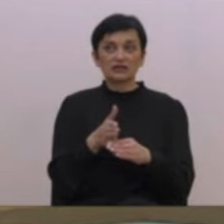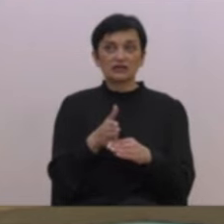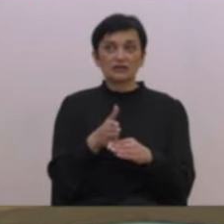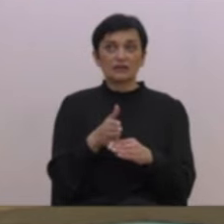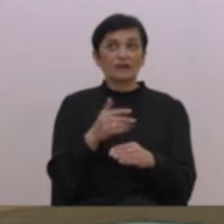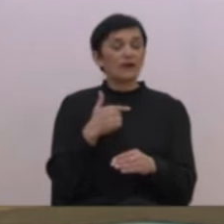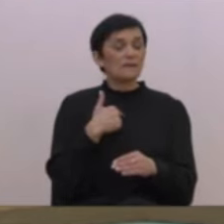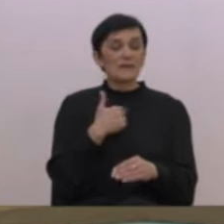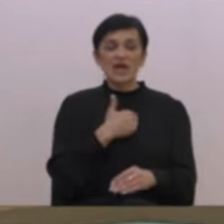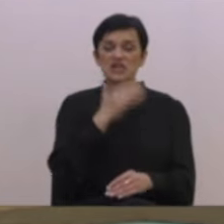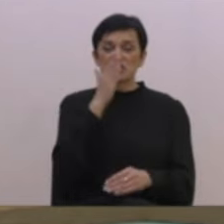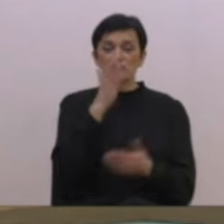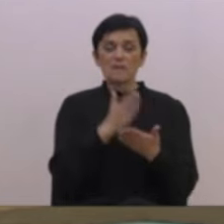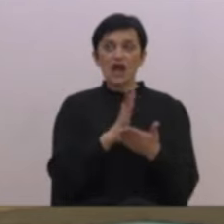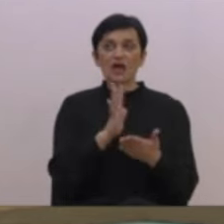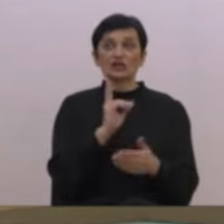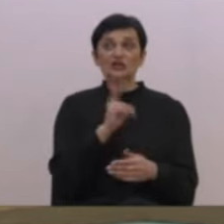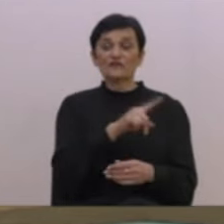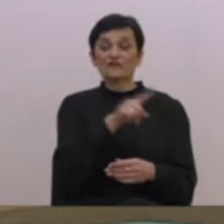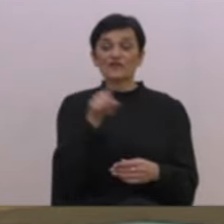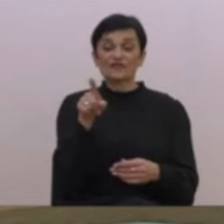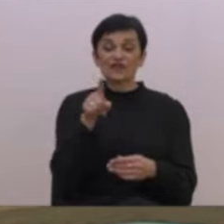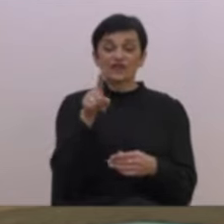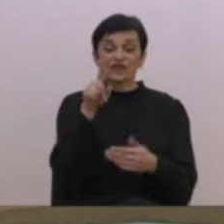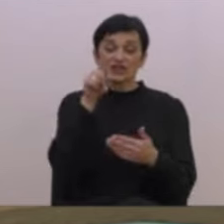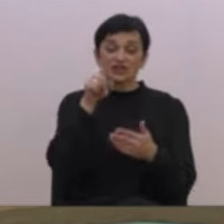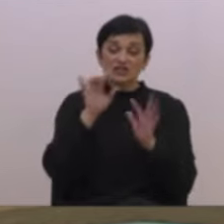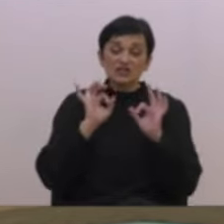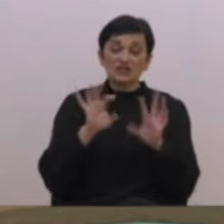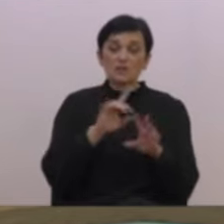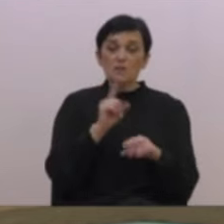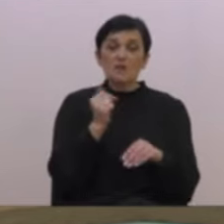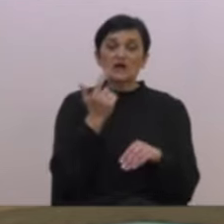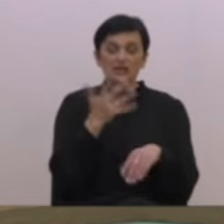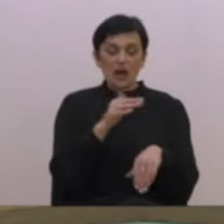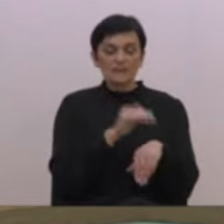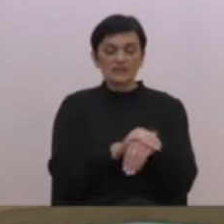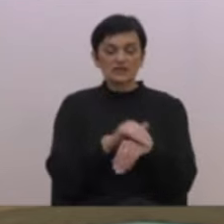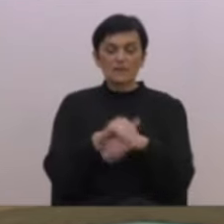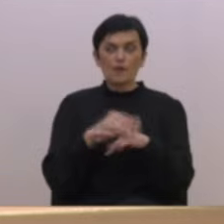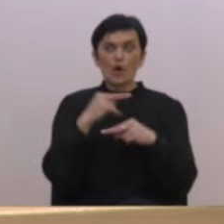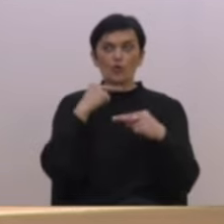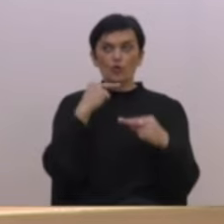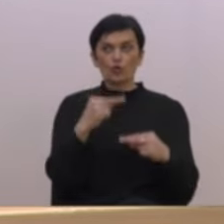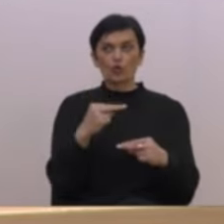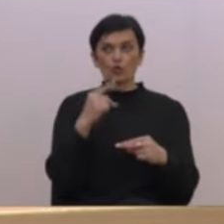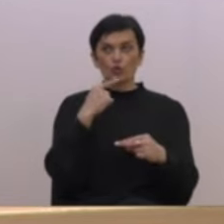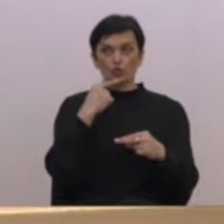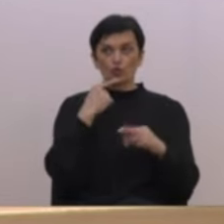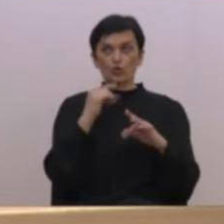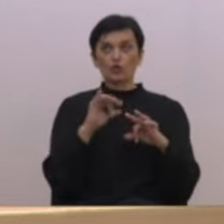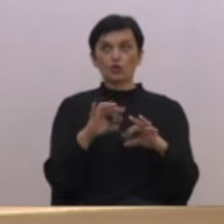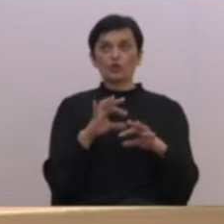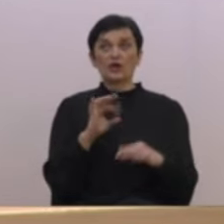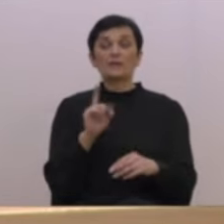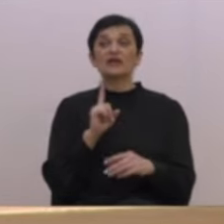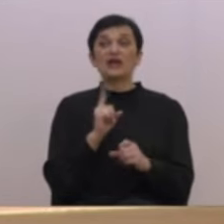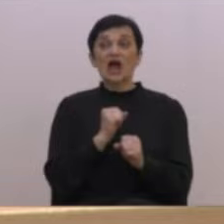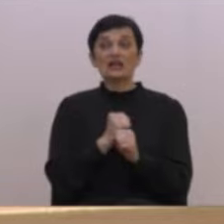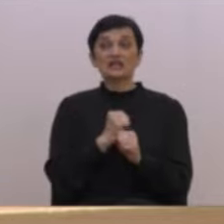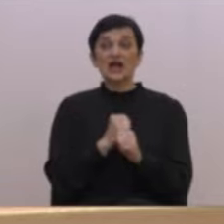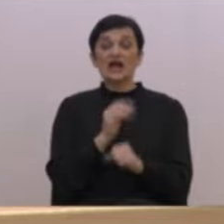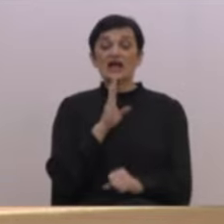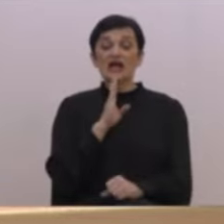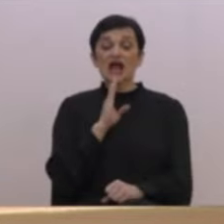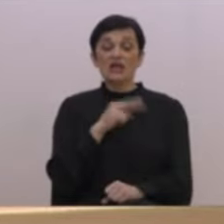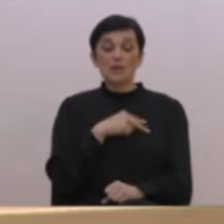მე არ მაქვს იმედი რომ ვინმეს გადაგარწმუნებთ, უბრალოდ მინდა რამდენიმე ფაქტზე გავამახვილო ყურადღება ამ შემთხვევაში. Რას აკეთებენ ქალები